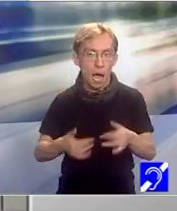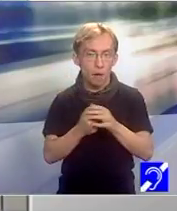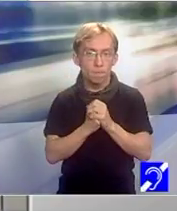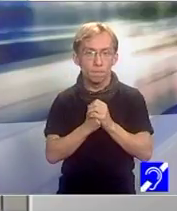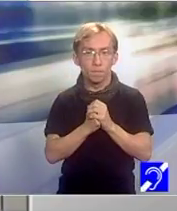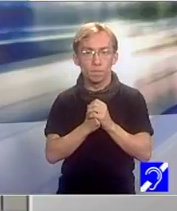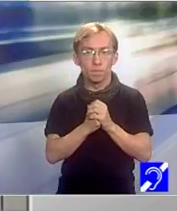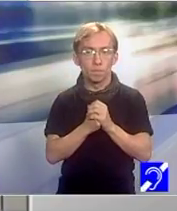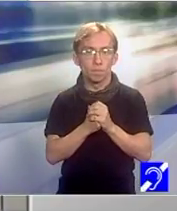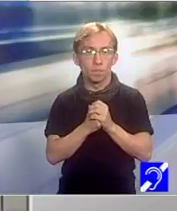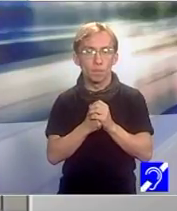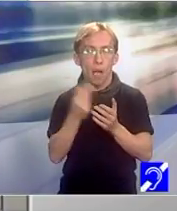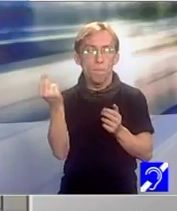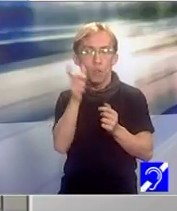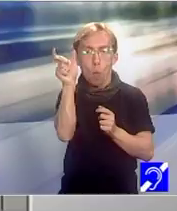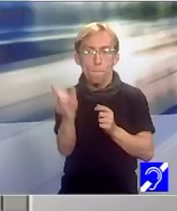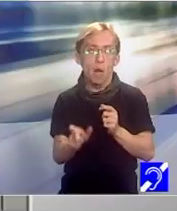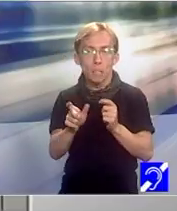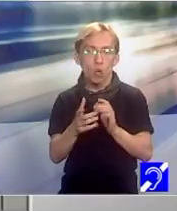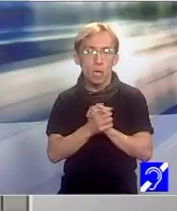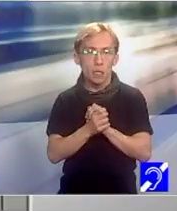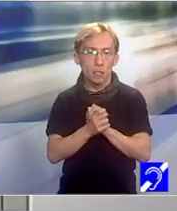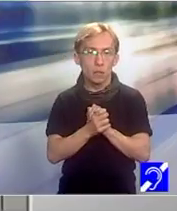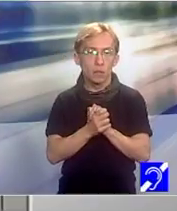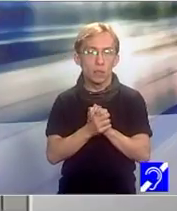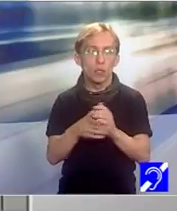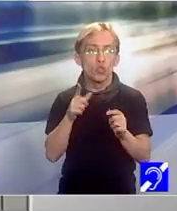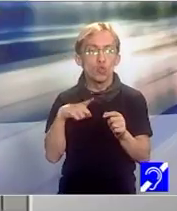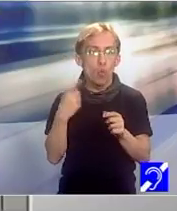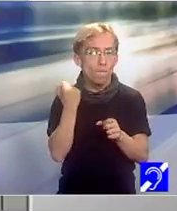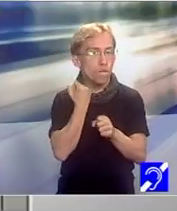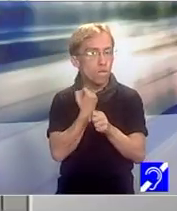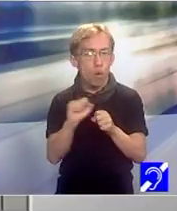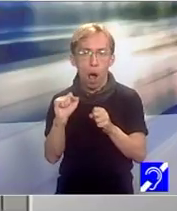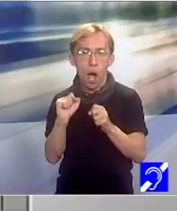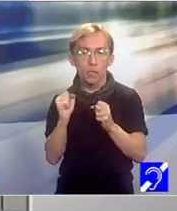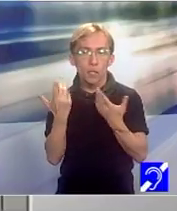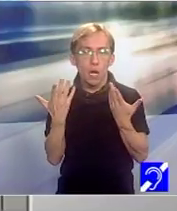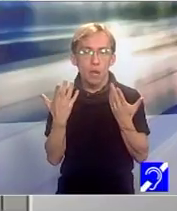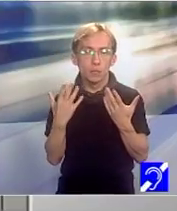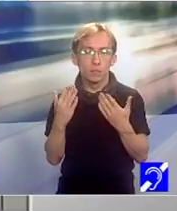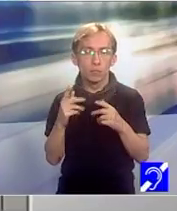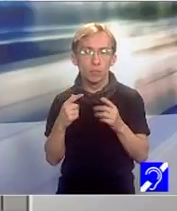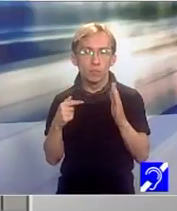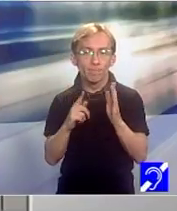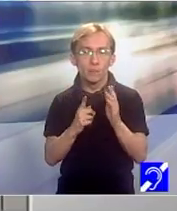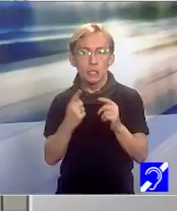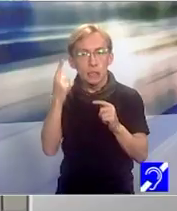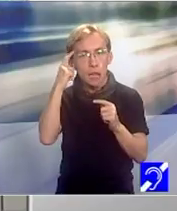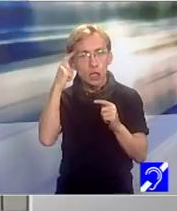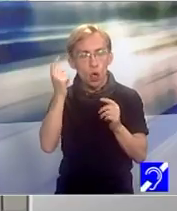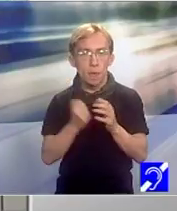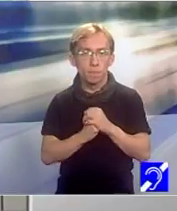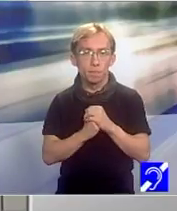de la astfel de persoane și de bună seamă că sunt extrem de bine intenționate. Nu am vreme acum să mă ocup de mine, trebuie să trag de